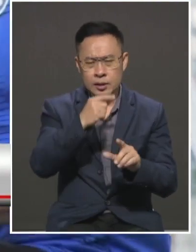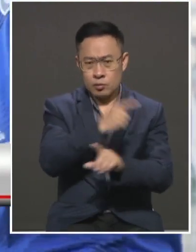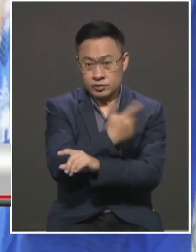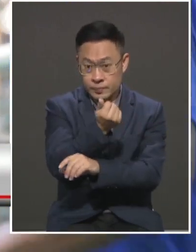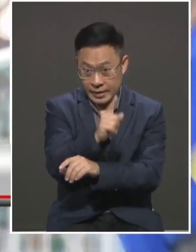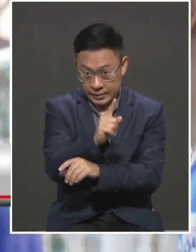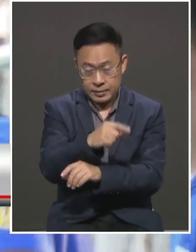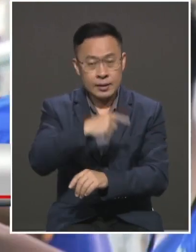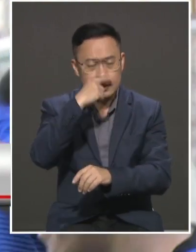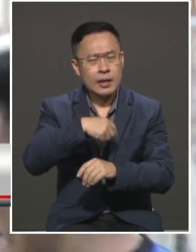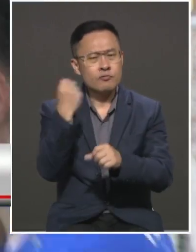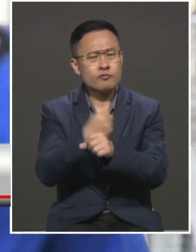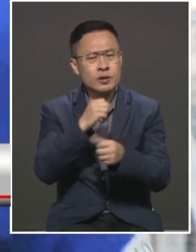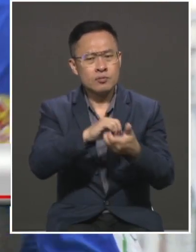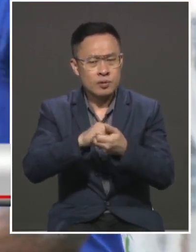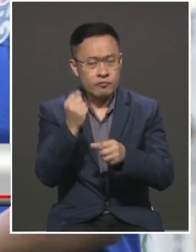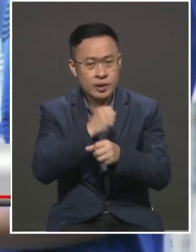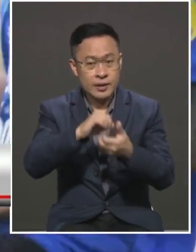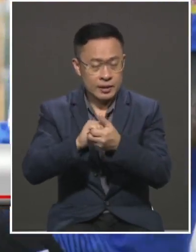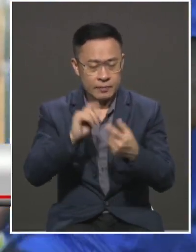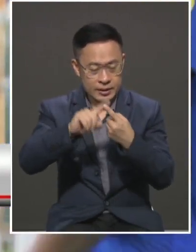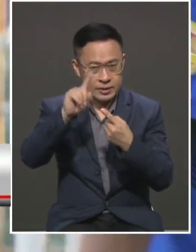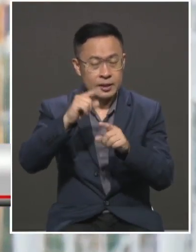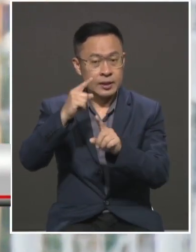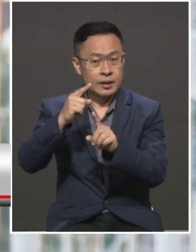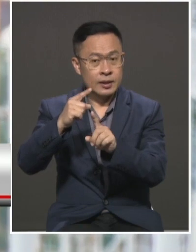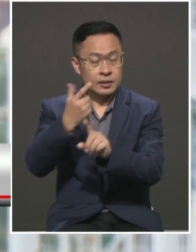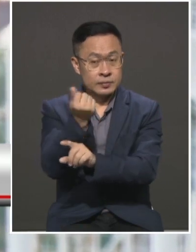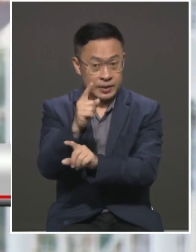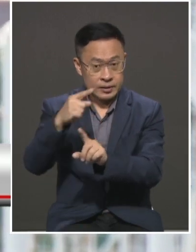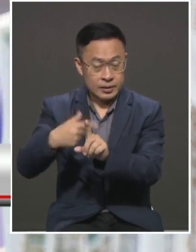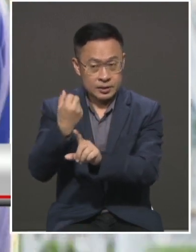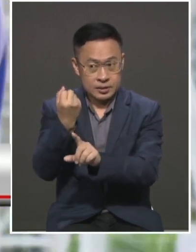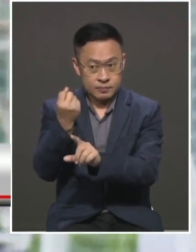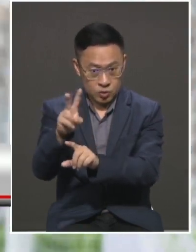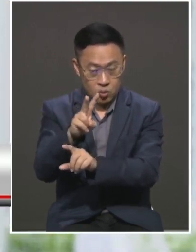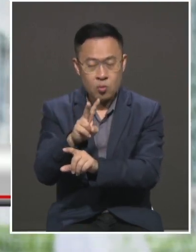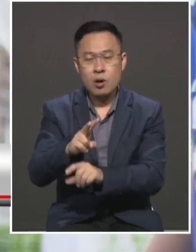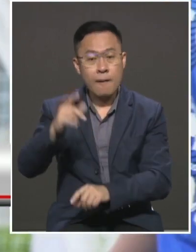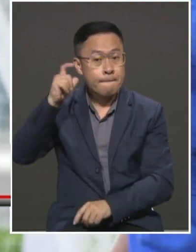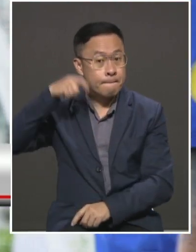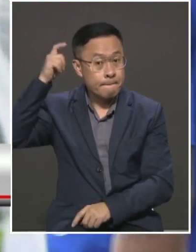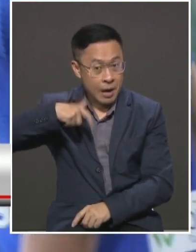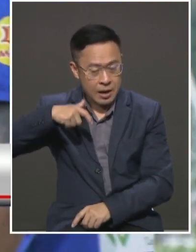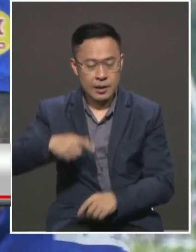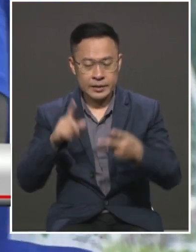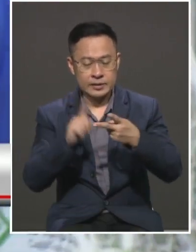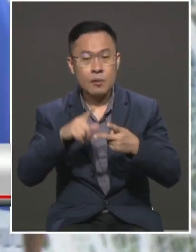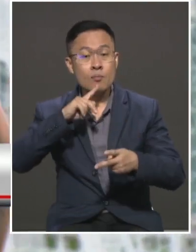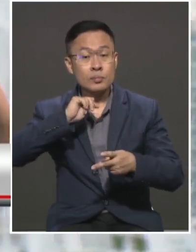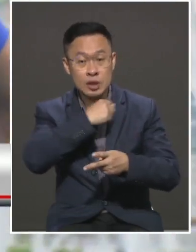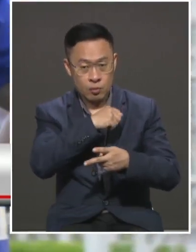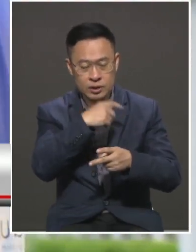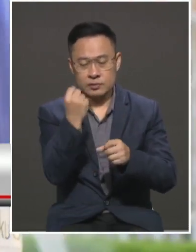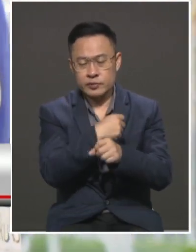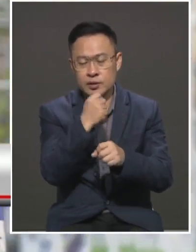กับเมียนมาแล้วก็14ธันวาคมกับไต้หวันที่สนามมหาวิทยาลัยธรรมศาสตร์รังสิตทั้ง2นัดนะครับก่อนที่จะไปแข่ง